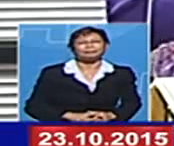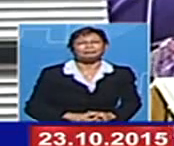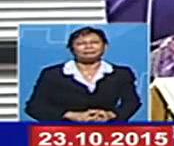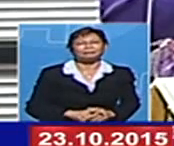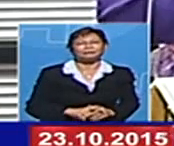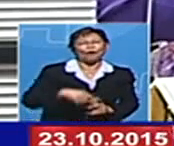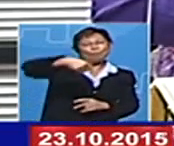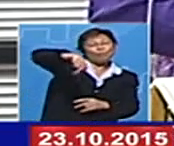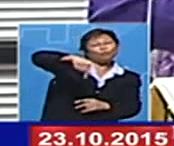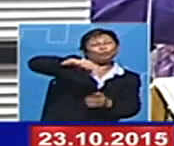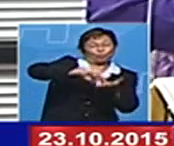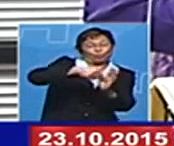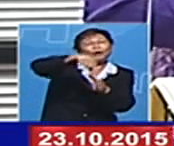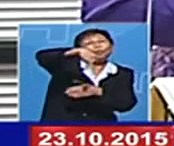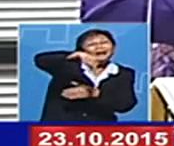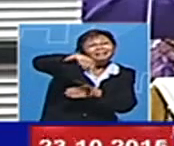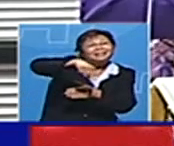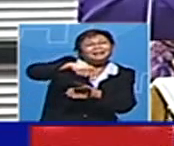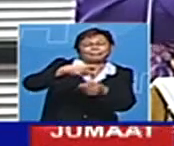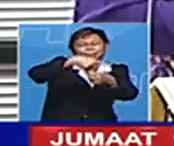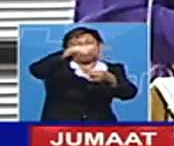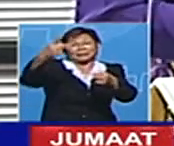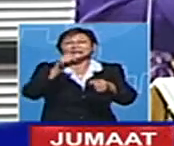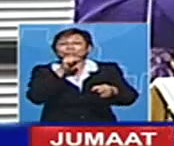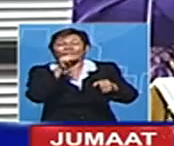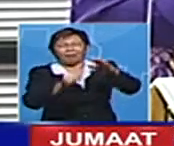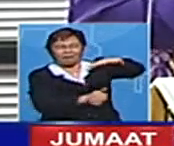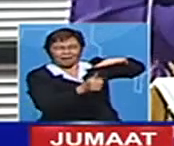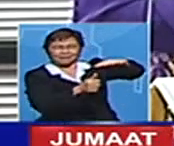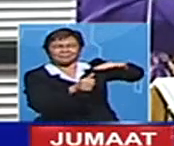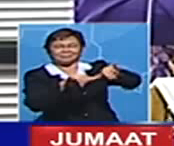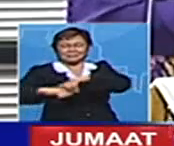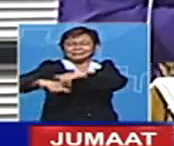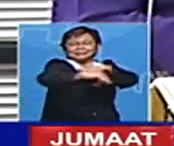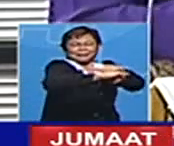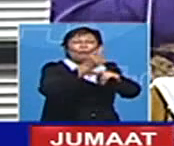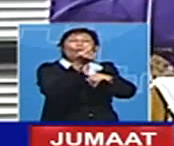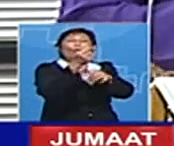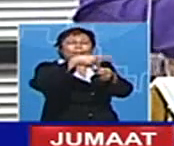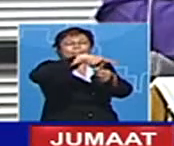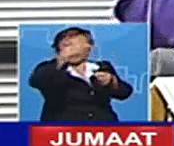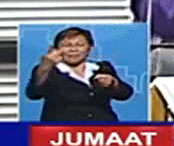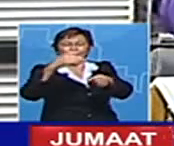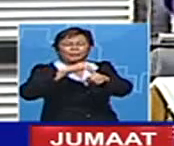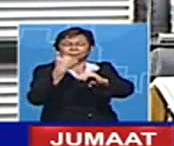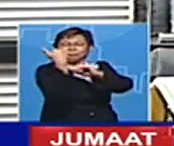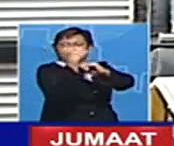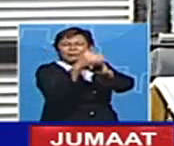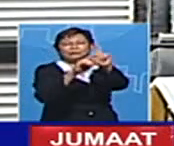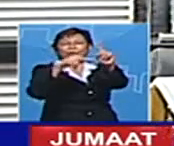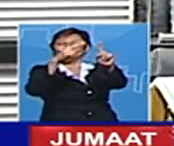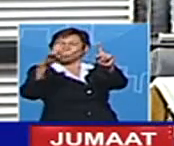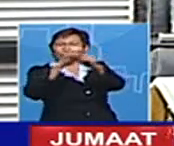pemutuan sebenar padi adalah berasaskan penyeragaman harga padi pada paras